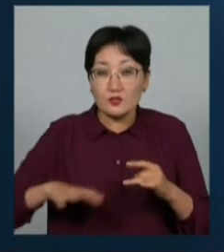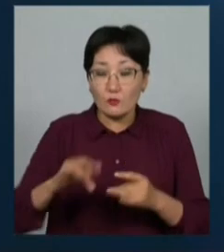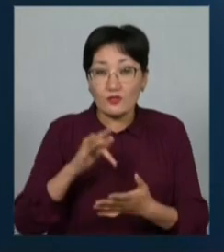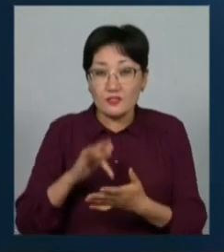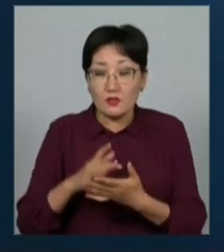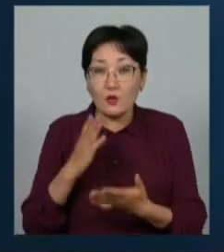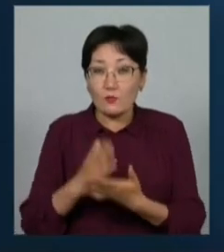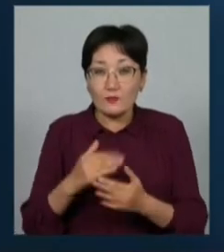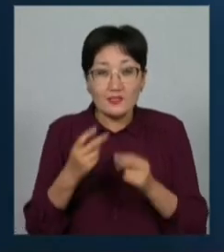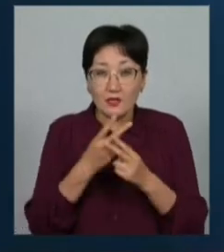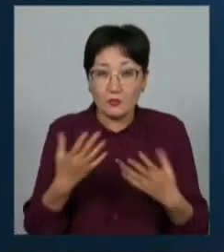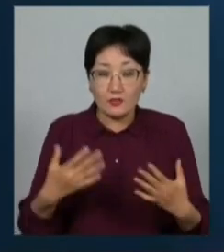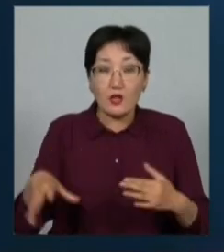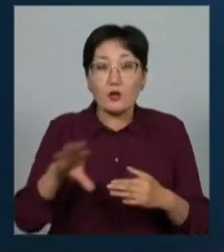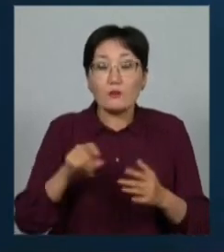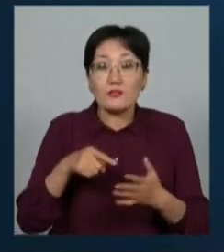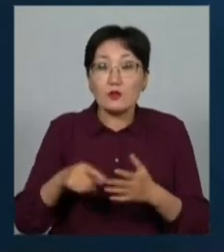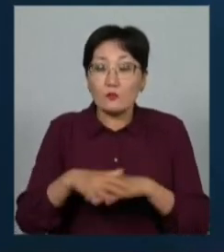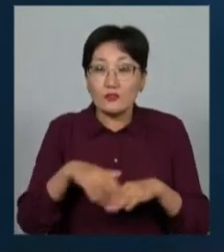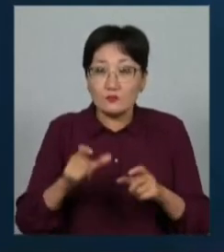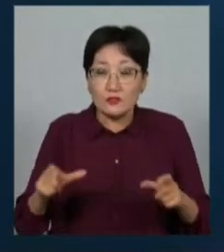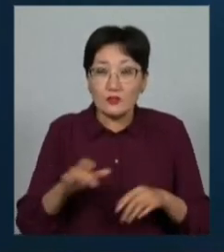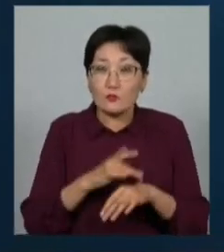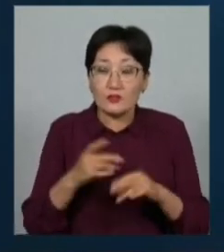орталықта орналасқанына қарамастан барлық халықтың